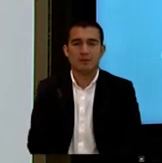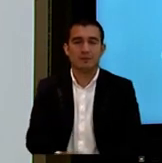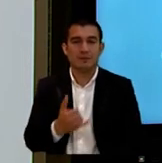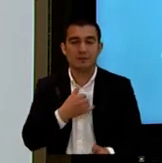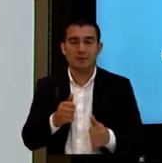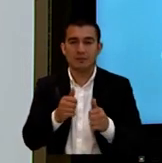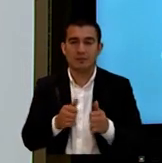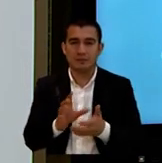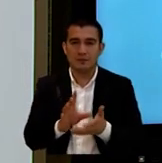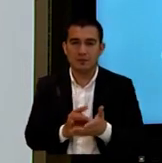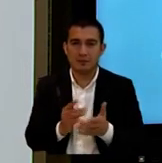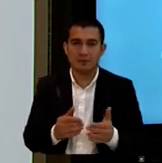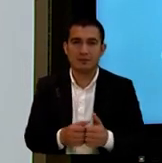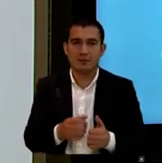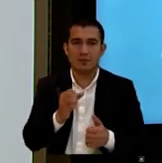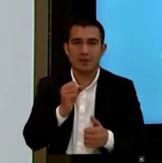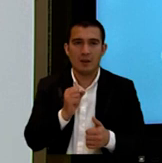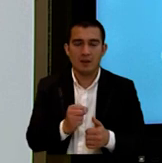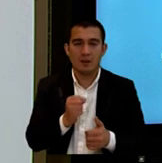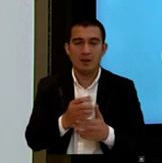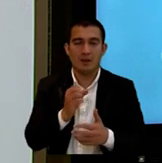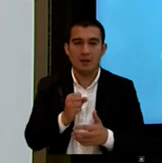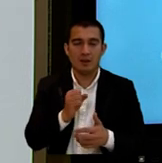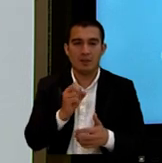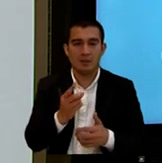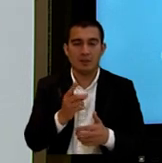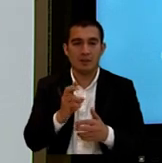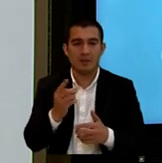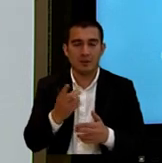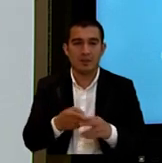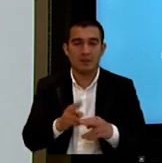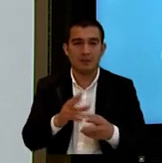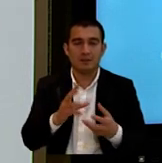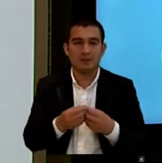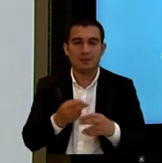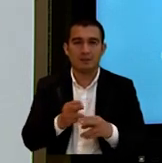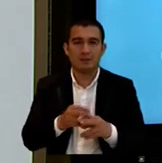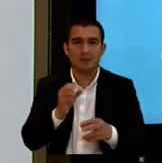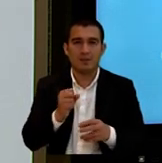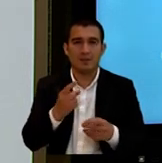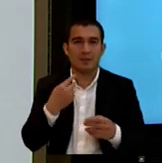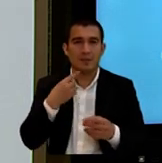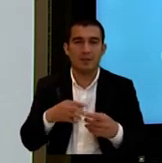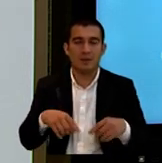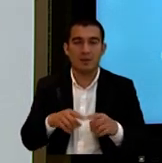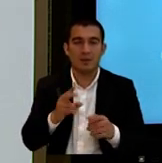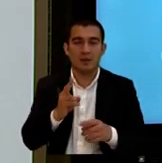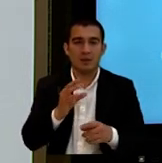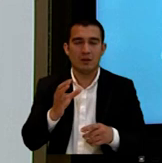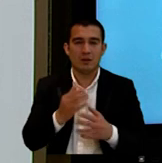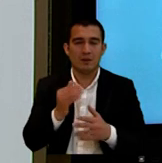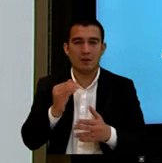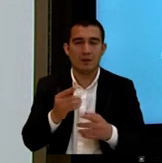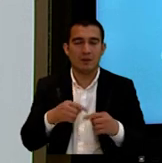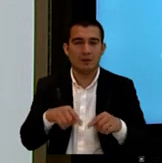Formulamizni yozib olamiz. A, B, 1, C uchburchakning yuzi, A, B, C uchburchakning yuzini kosinus fi